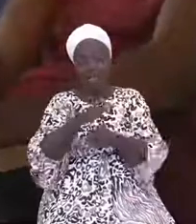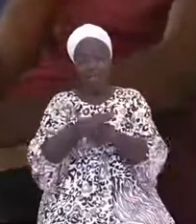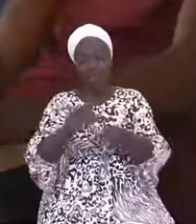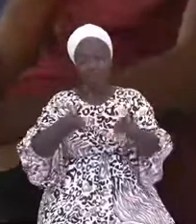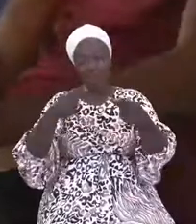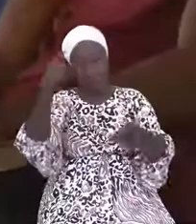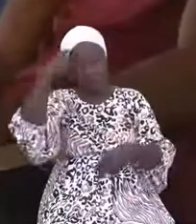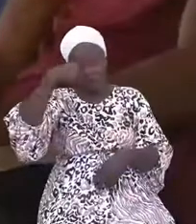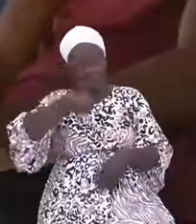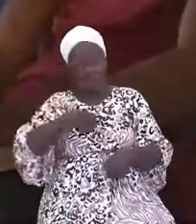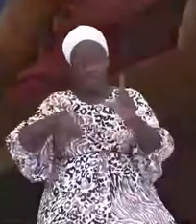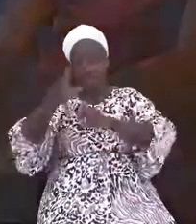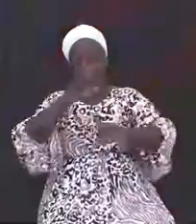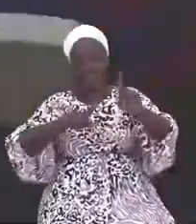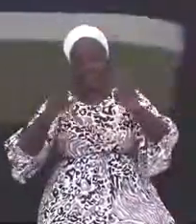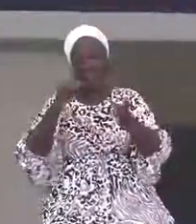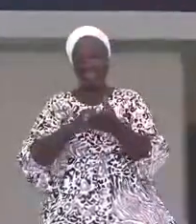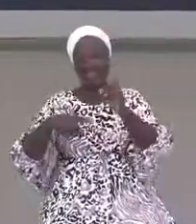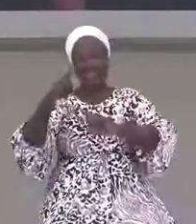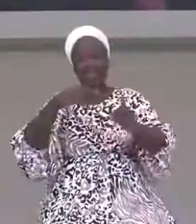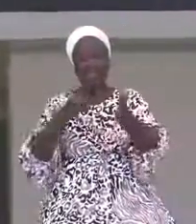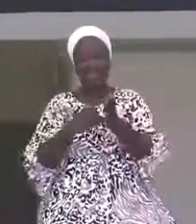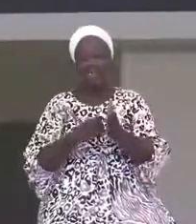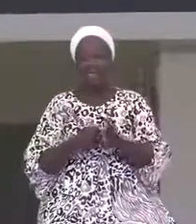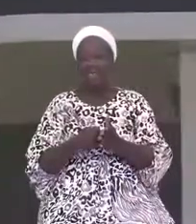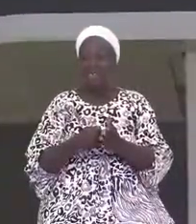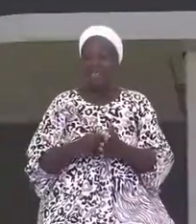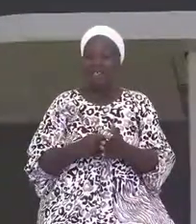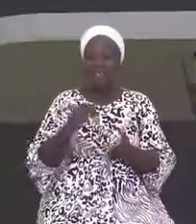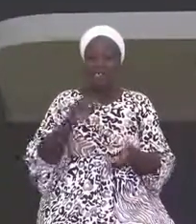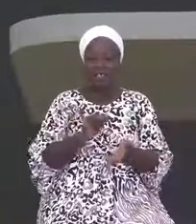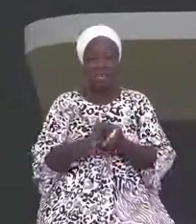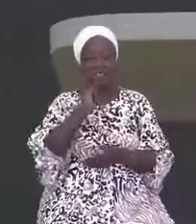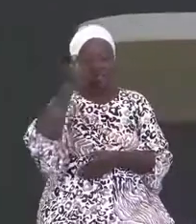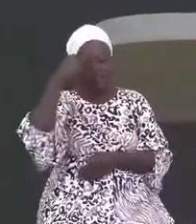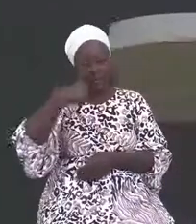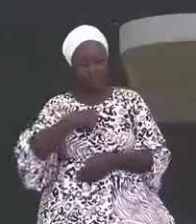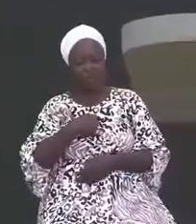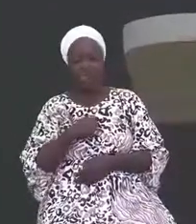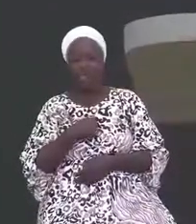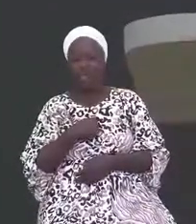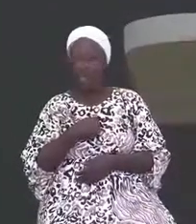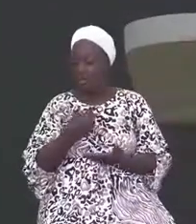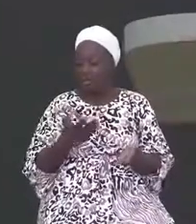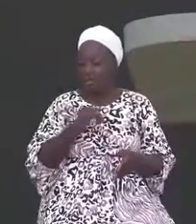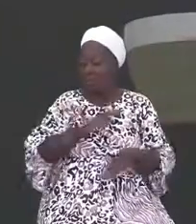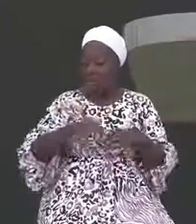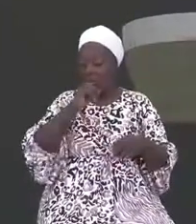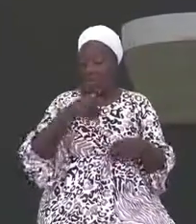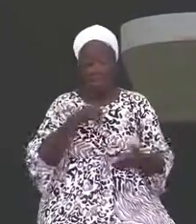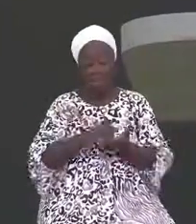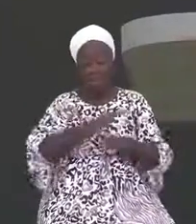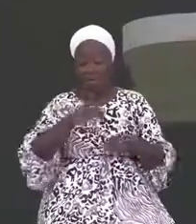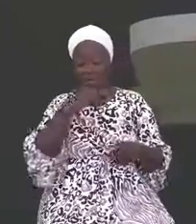Peu importe que je suis dans telle église, non, ou que je suis de telle autre église, ou bien de telle autre église, si Dieu est ton